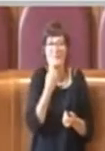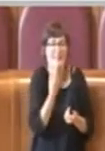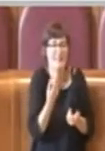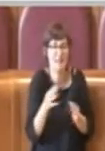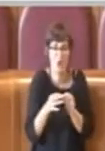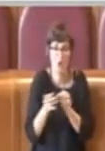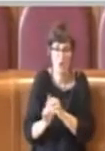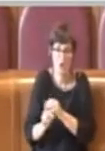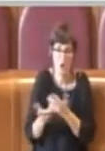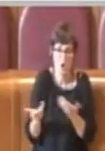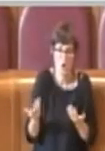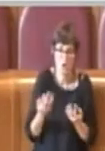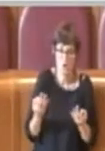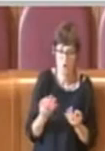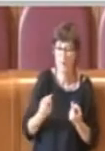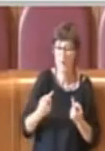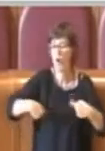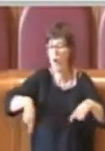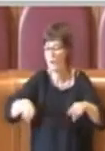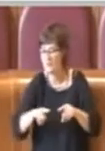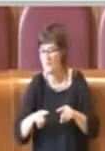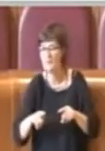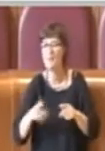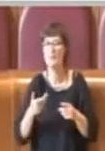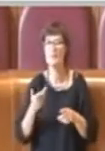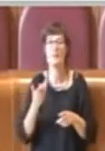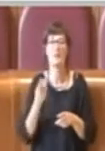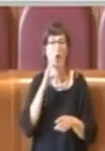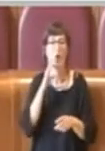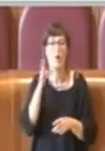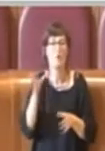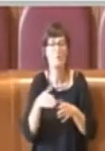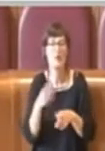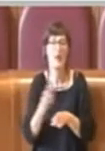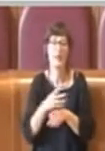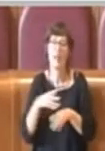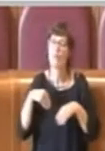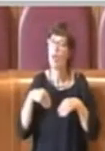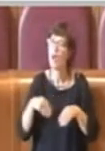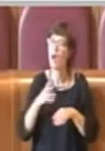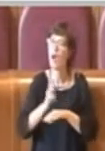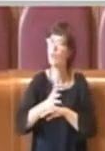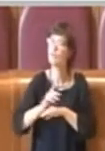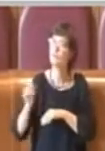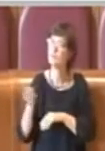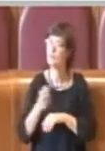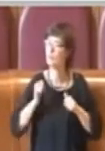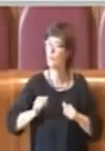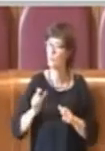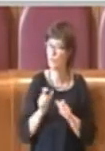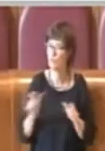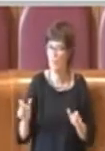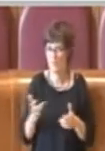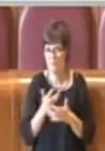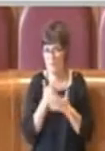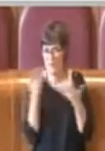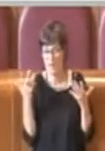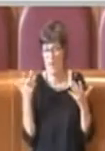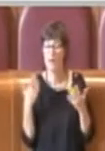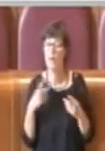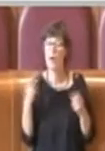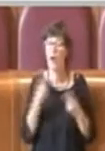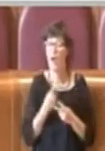il fatto che le commissioni consigliari debbano essere accessibili a tutti i cittadini. È sicuramente però un obiettivo molto sfidante